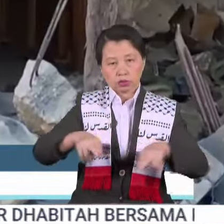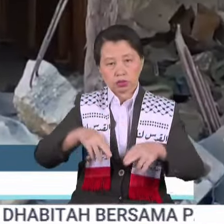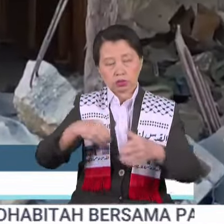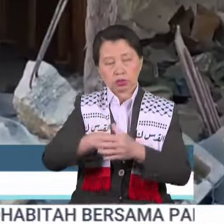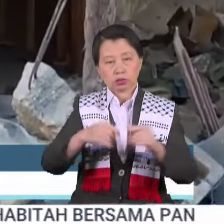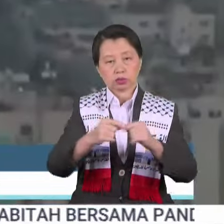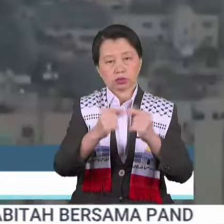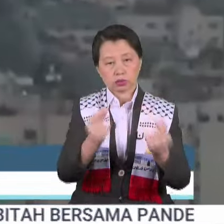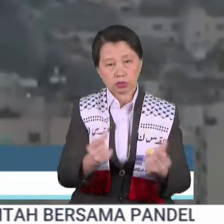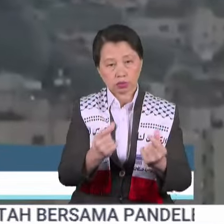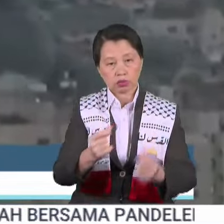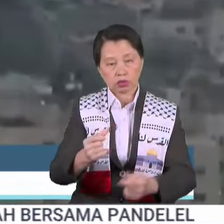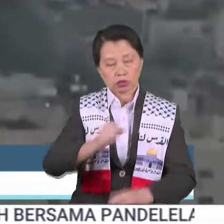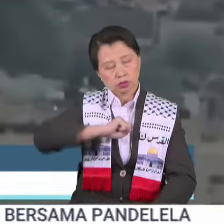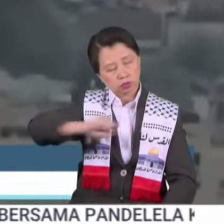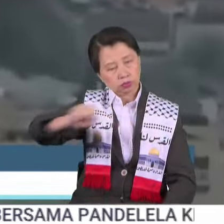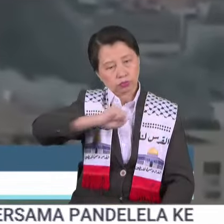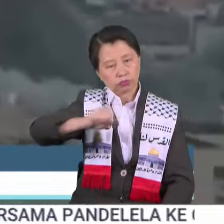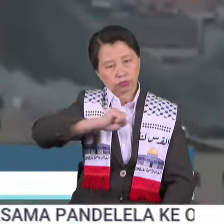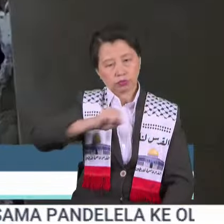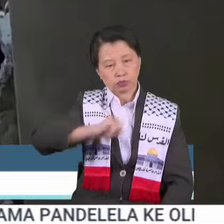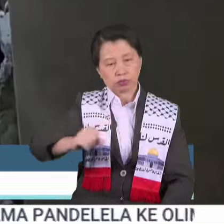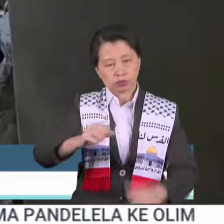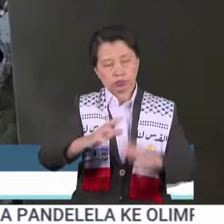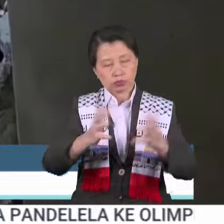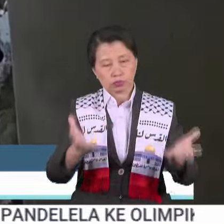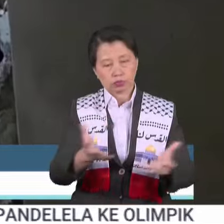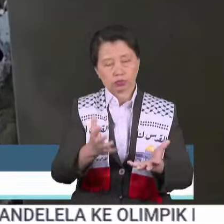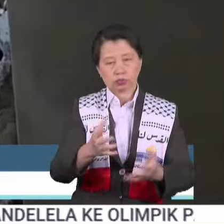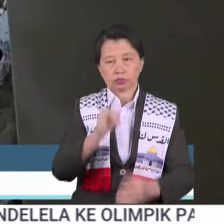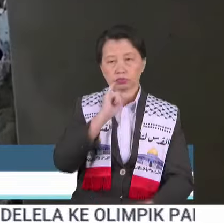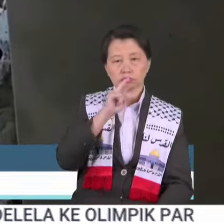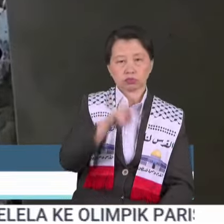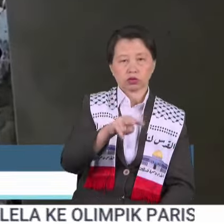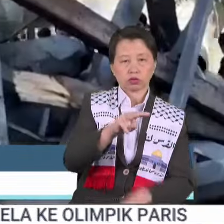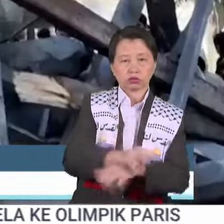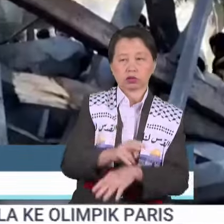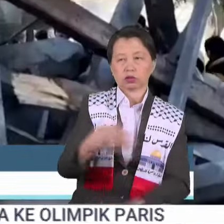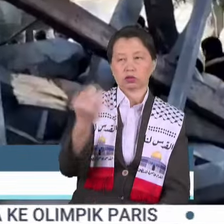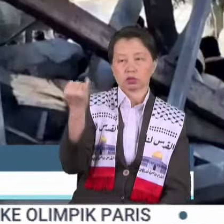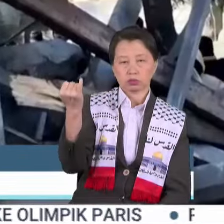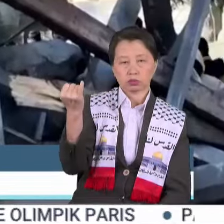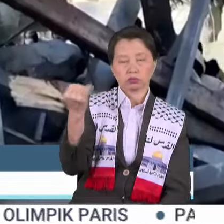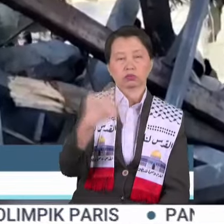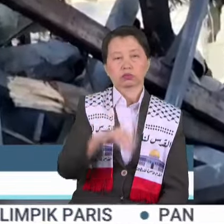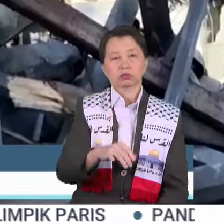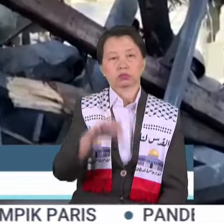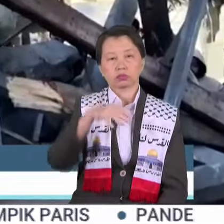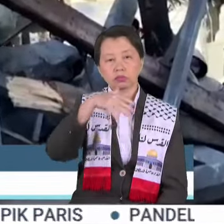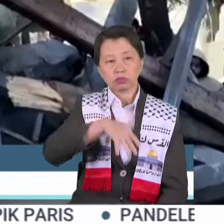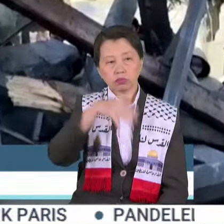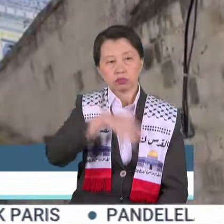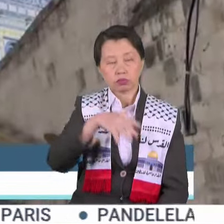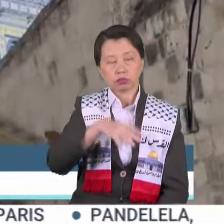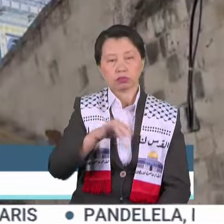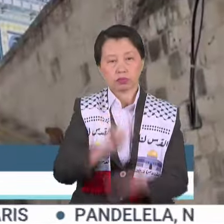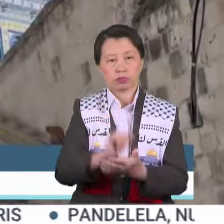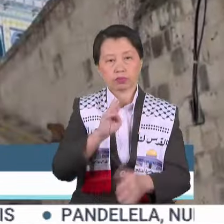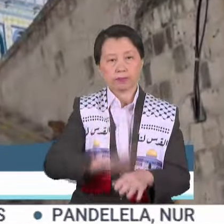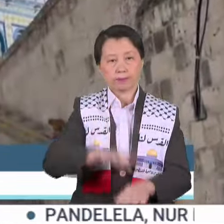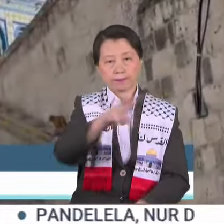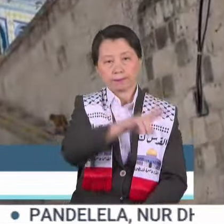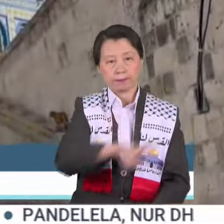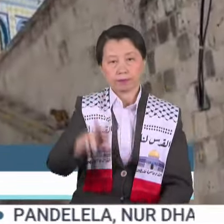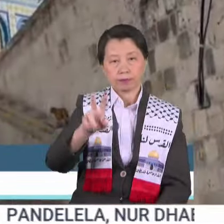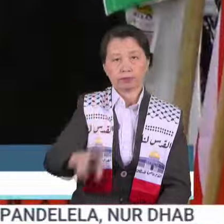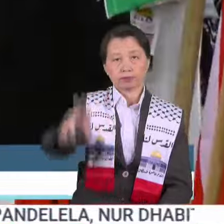Justru, perjuangan membebaskan bumi mulia yang menjadi saksi perjalanan penting Rasulullah sallallahu alaihi wasallam ketika Isra